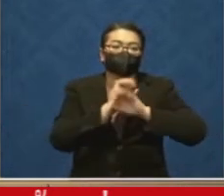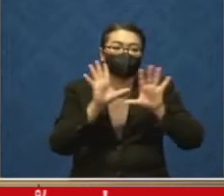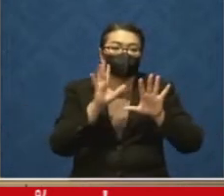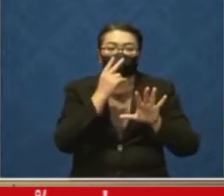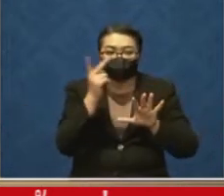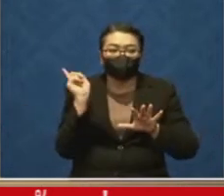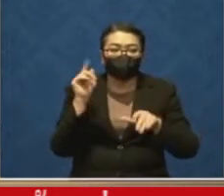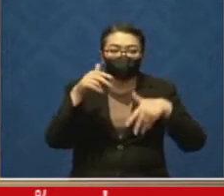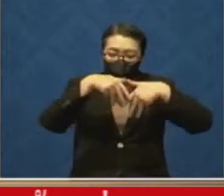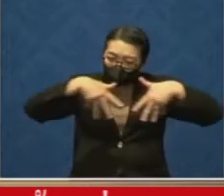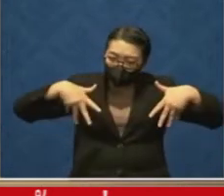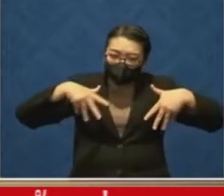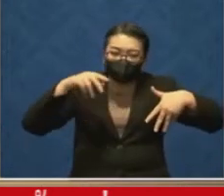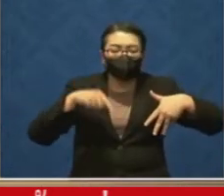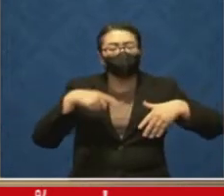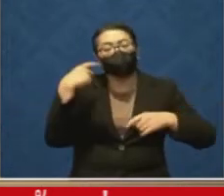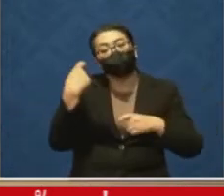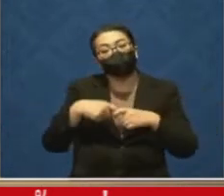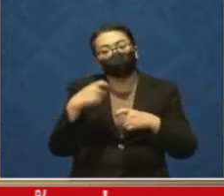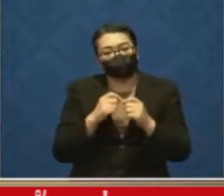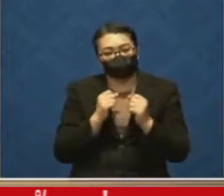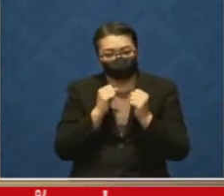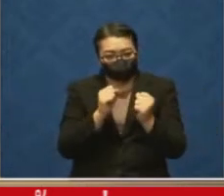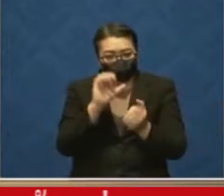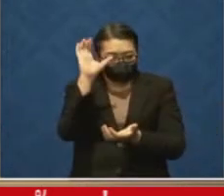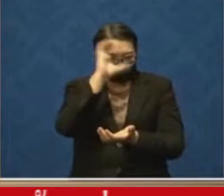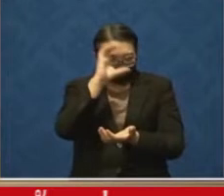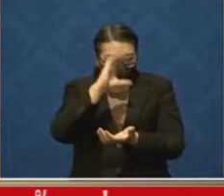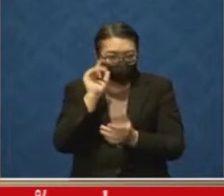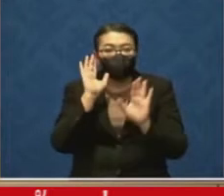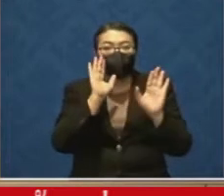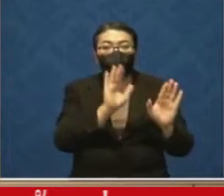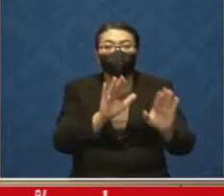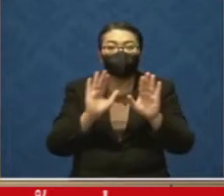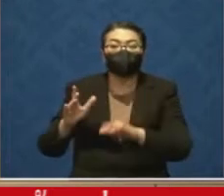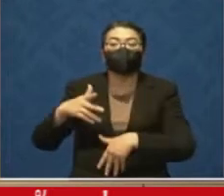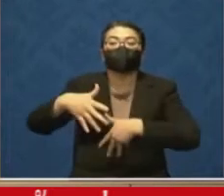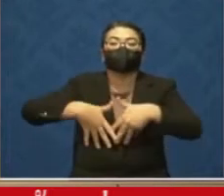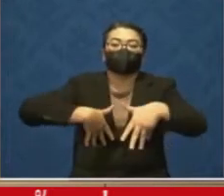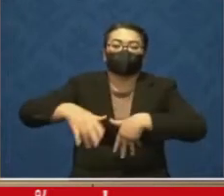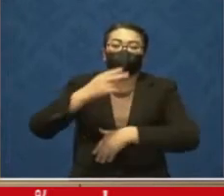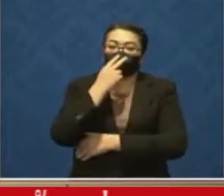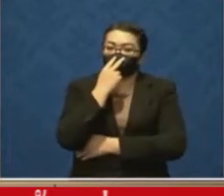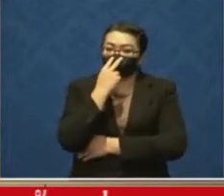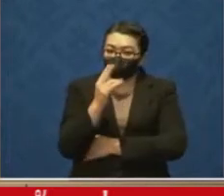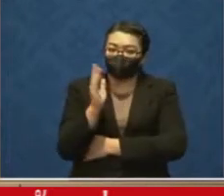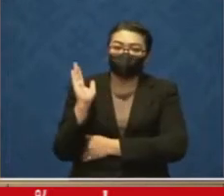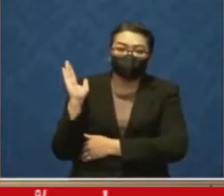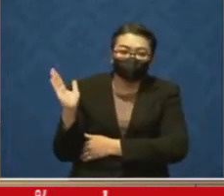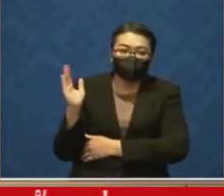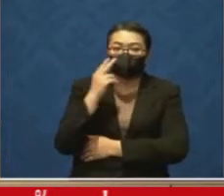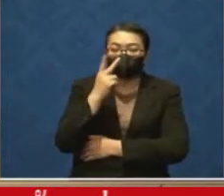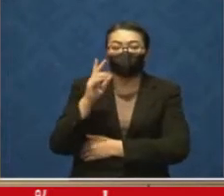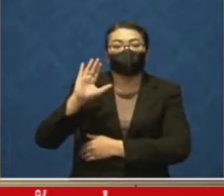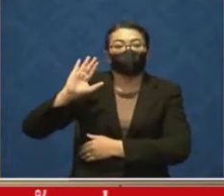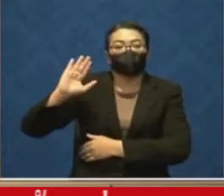นะครับกวาจะได้อันนี้มาในแสนยาก-สนเข็ผมขอนิญาจฝากให้เป็นสาธนะพน้ faculty จะได้ติดตามต่อนะครับแต่ผมอยากให้ด